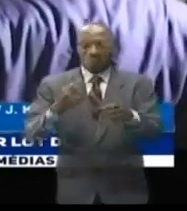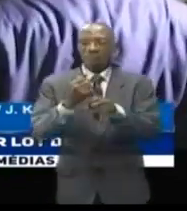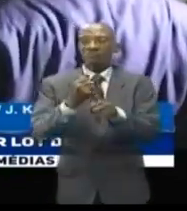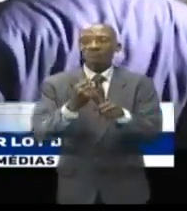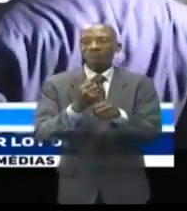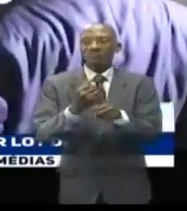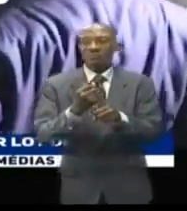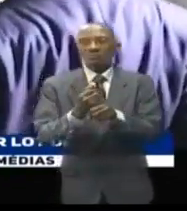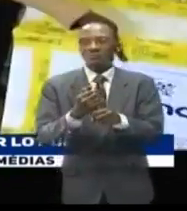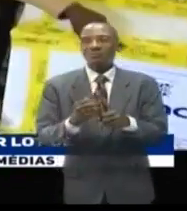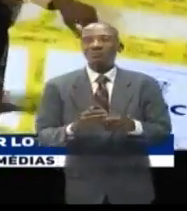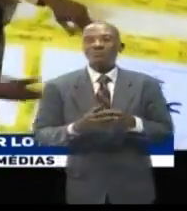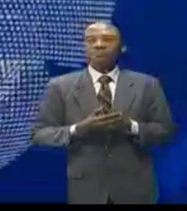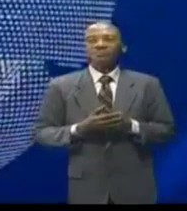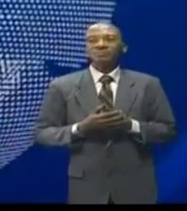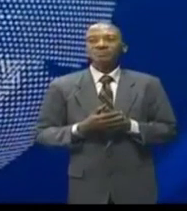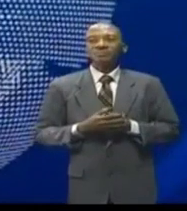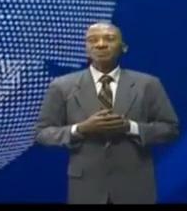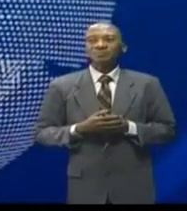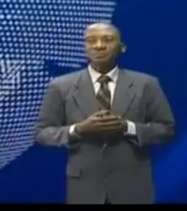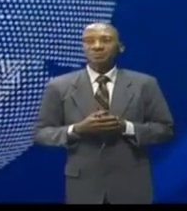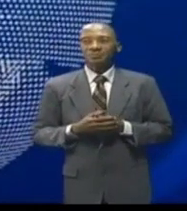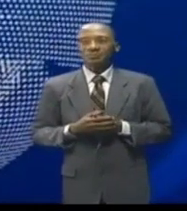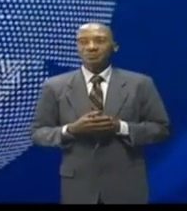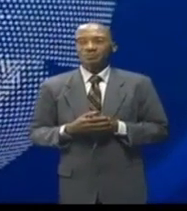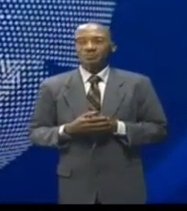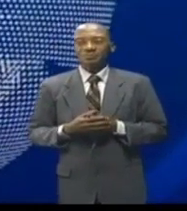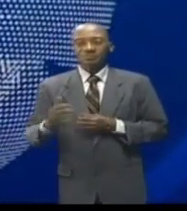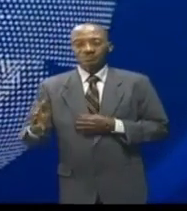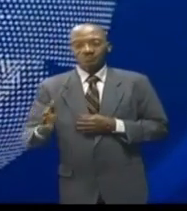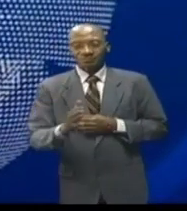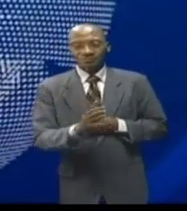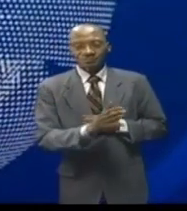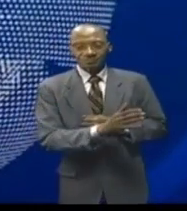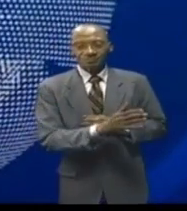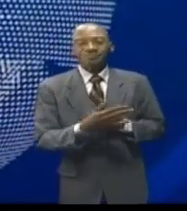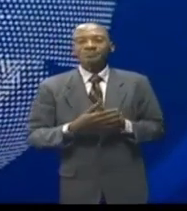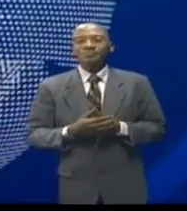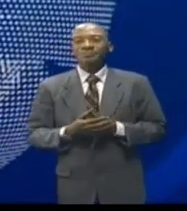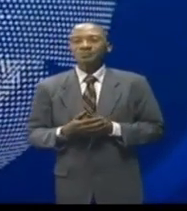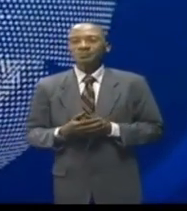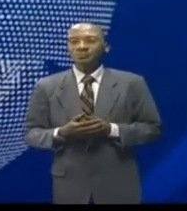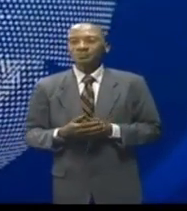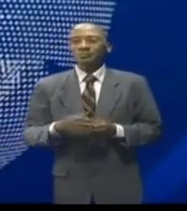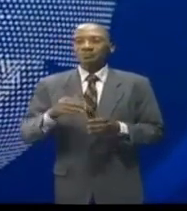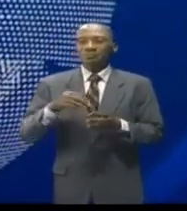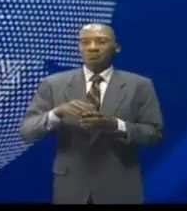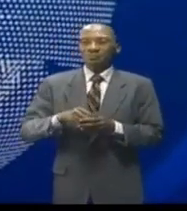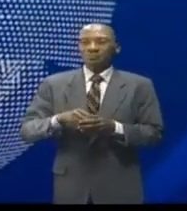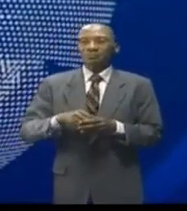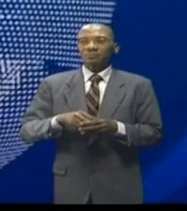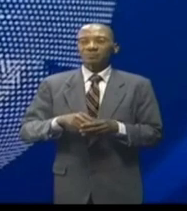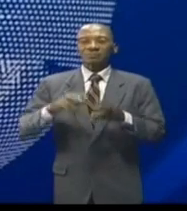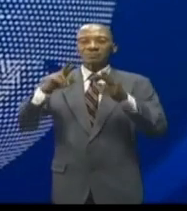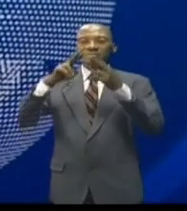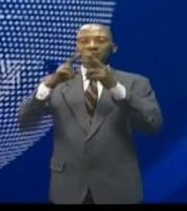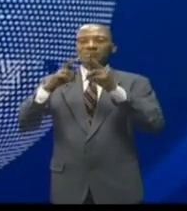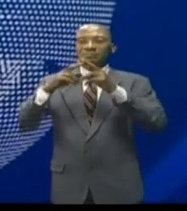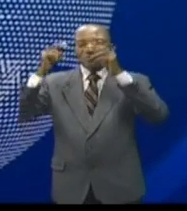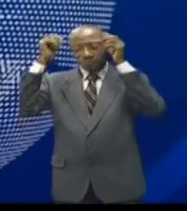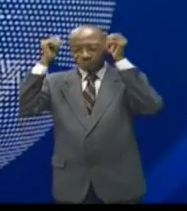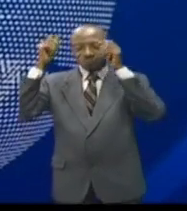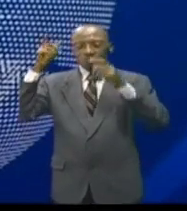miroir de la RDC et la carrière du sable filtrant situé à Maluku qui sert à la purification